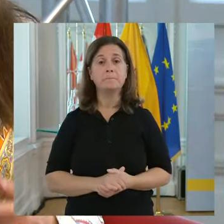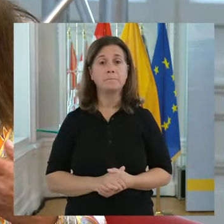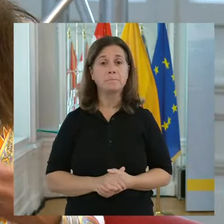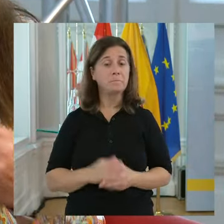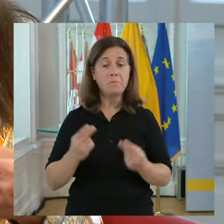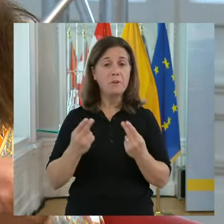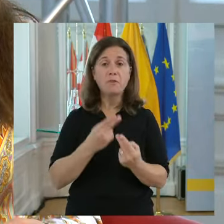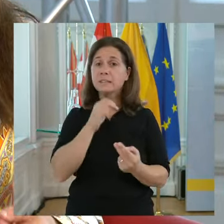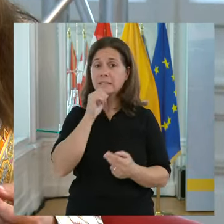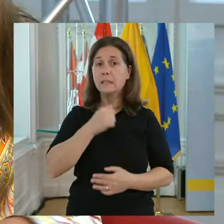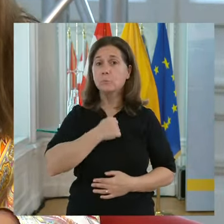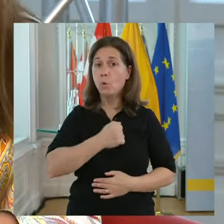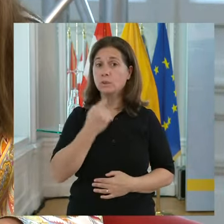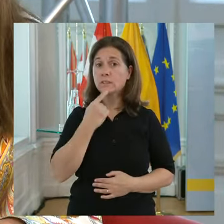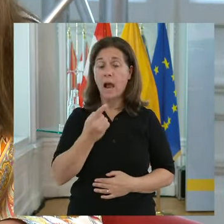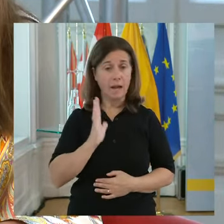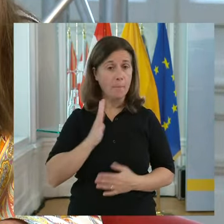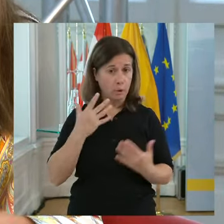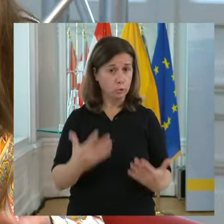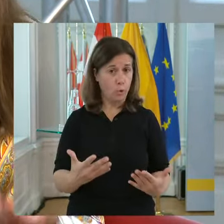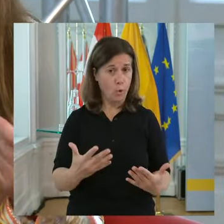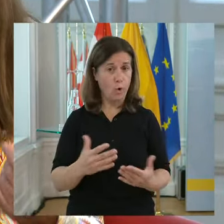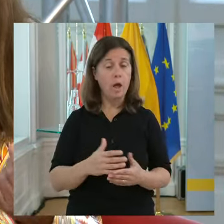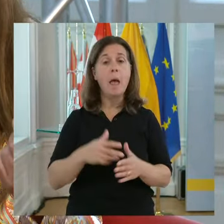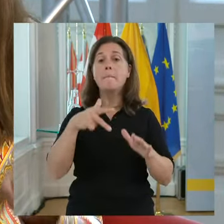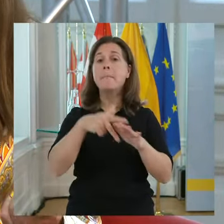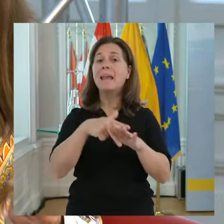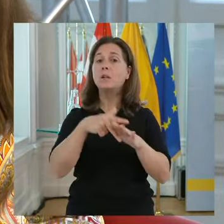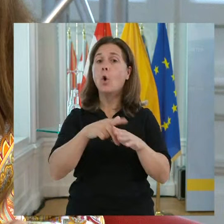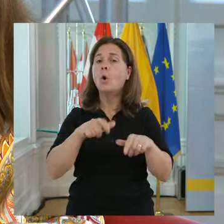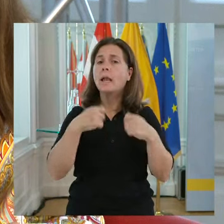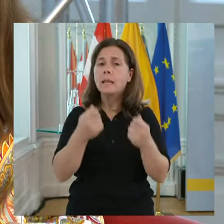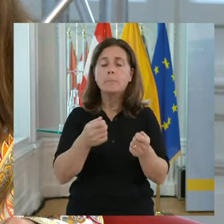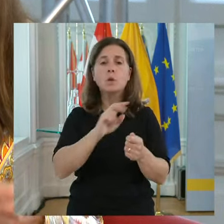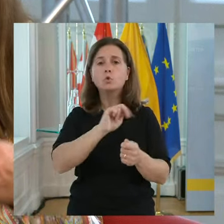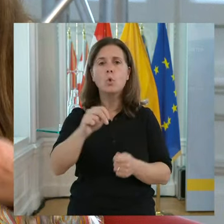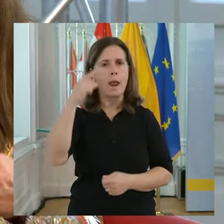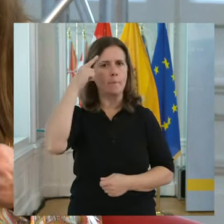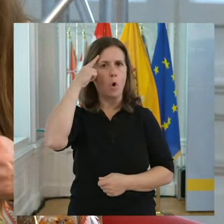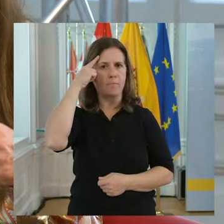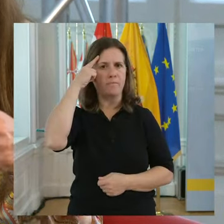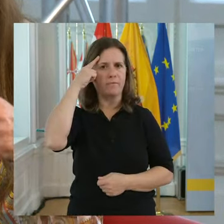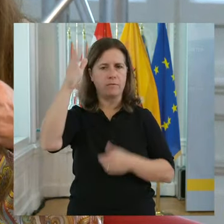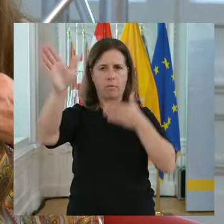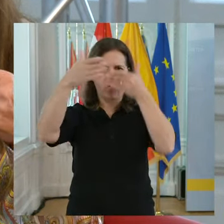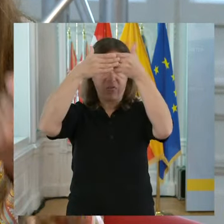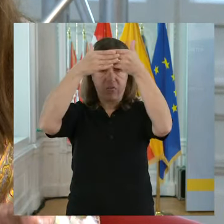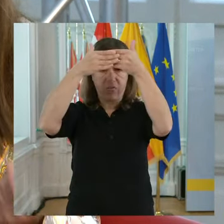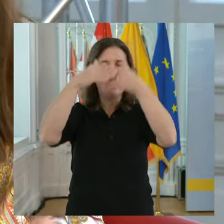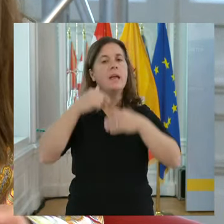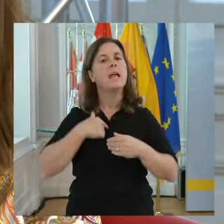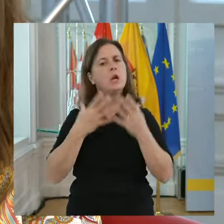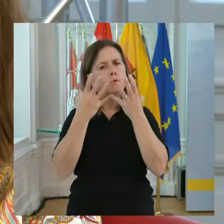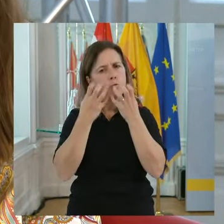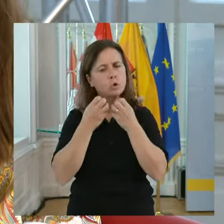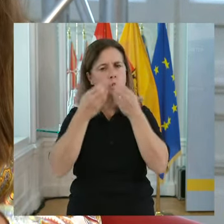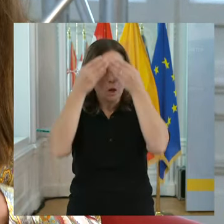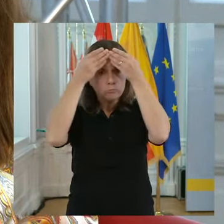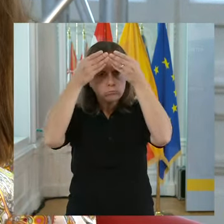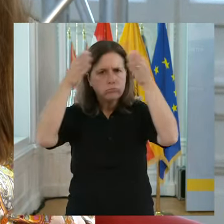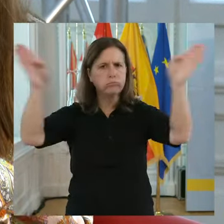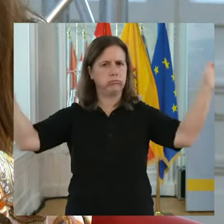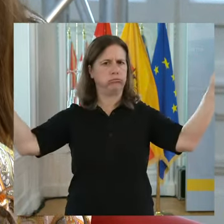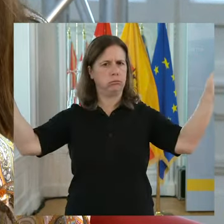getraut, das zu sagen, aber es ist so. Und Behinderungen gibt es nur im Kopf. Ich würde mir auch wünschen, dass wir einfach das Feld hier